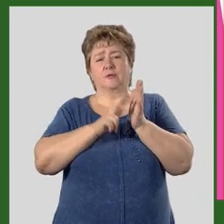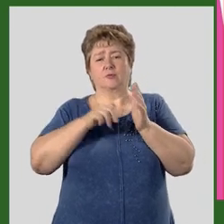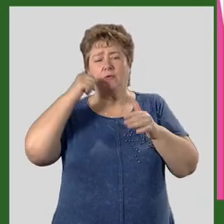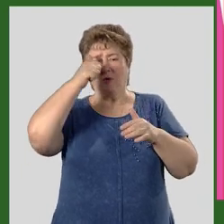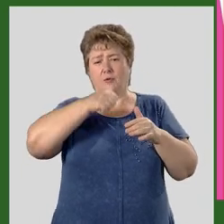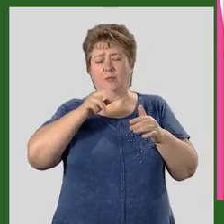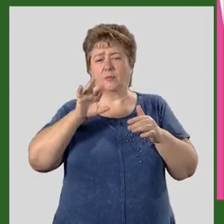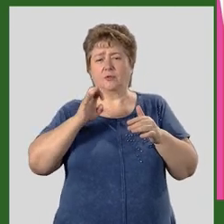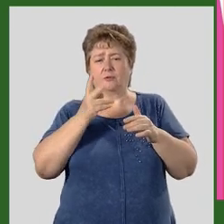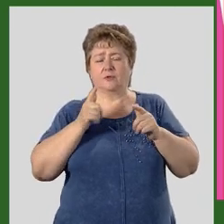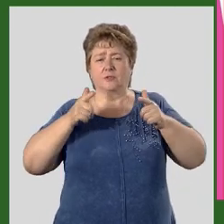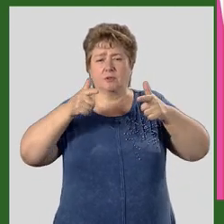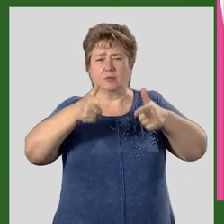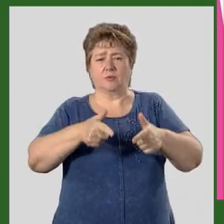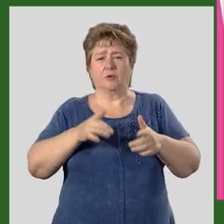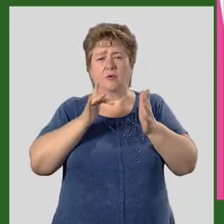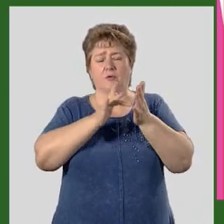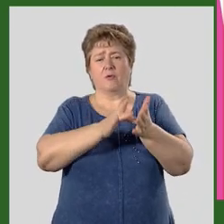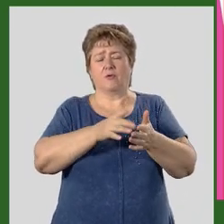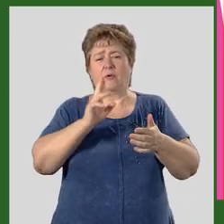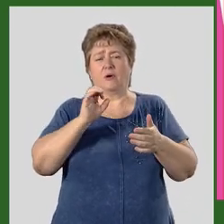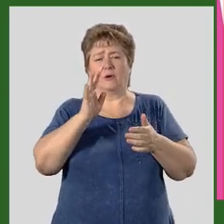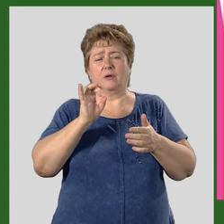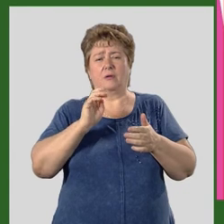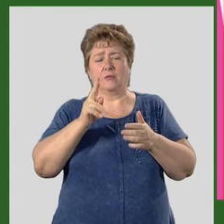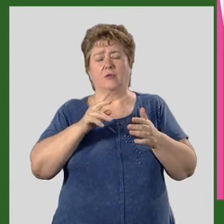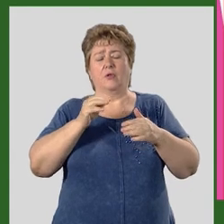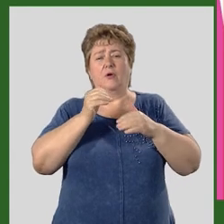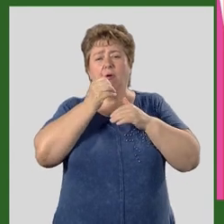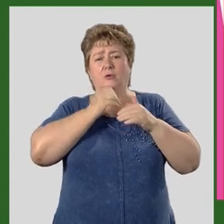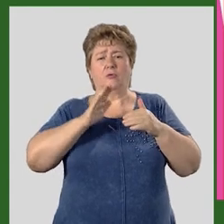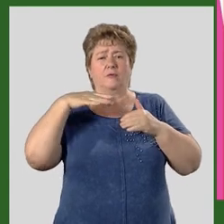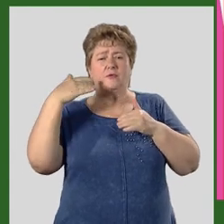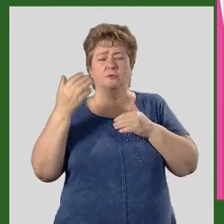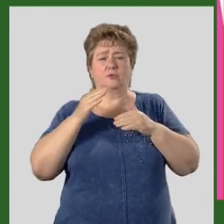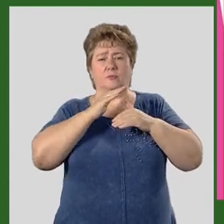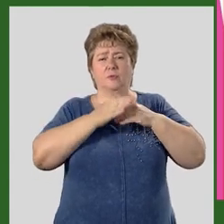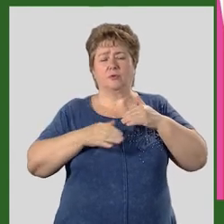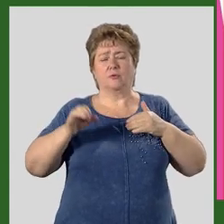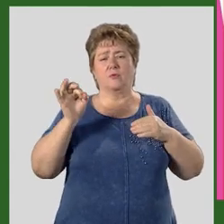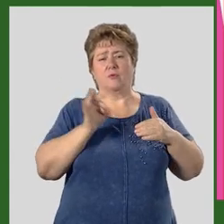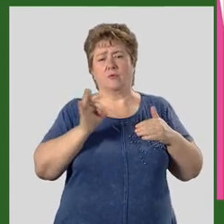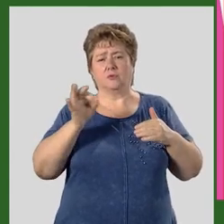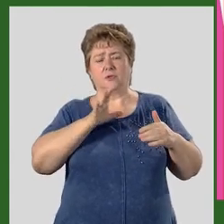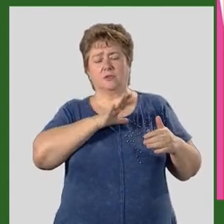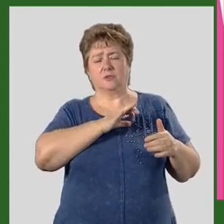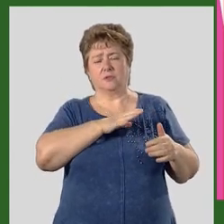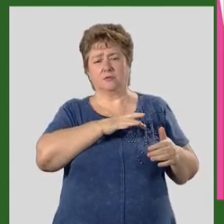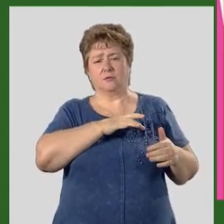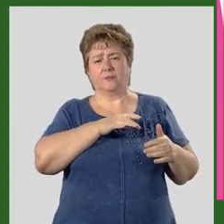1888 года Пржевальский прибыл в город Каракол на юго-восточном берегу озера